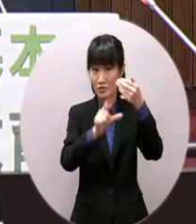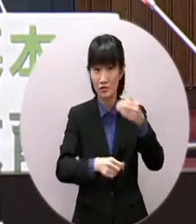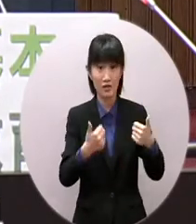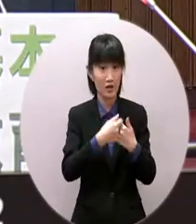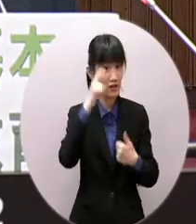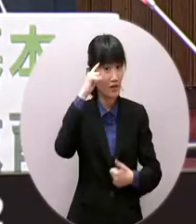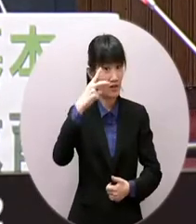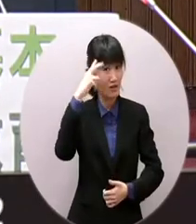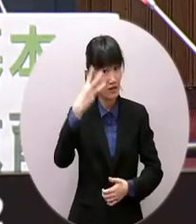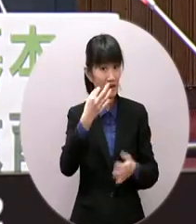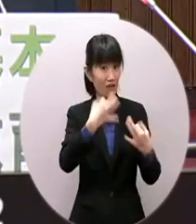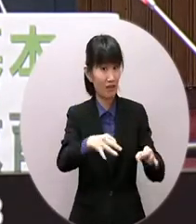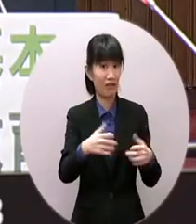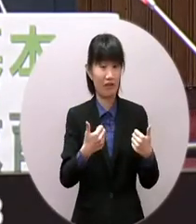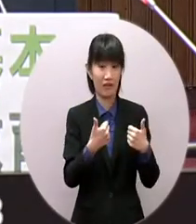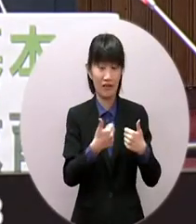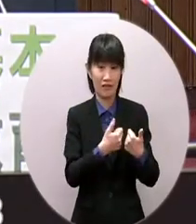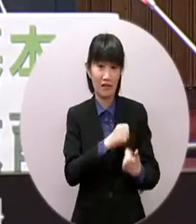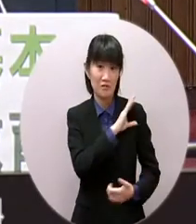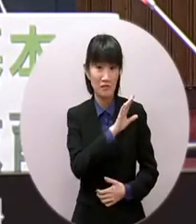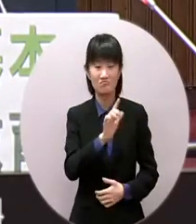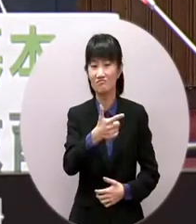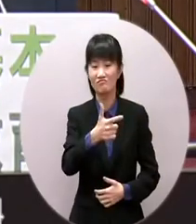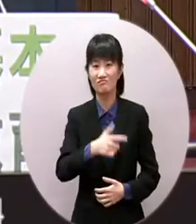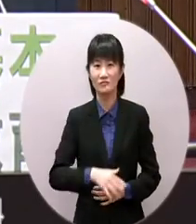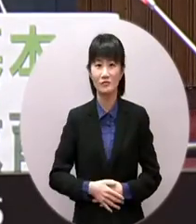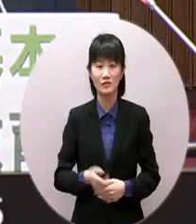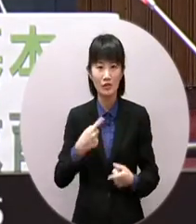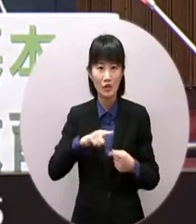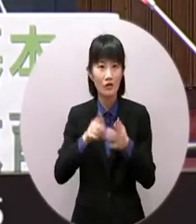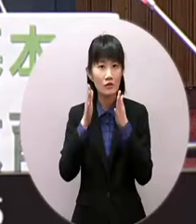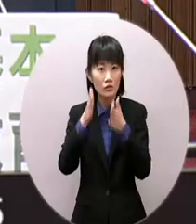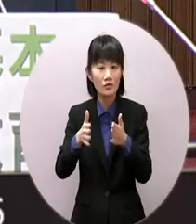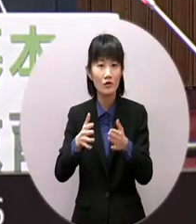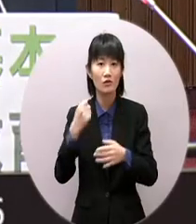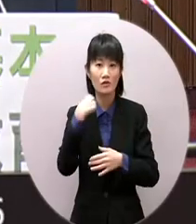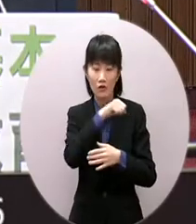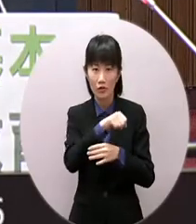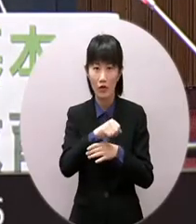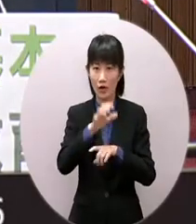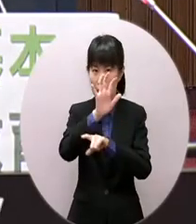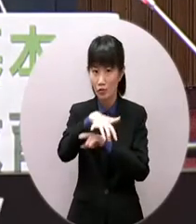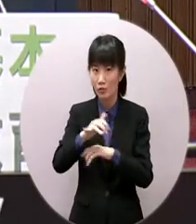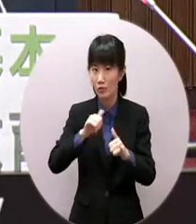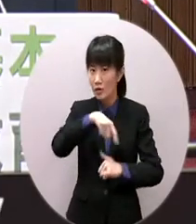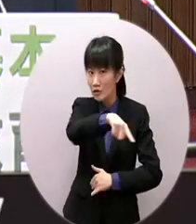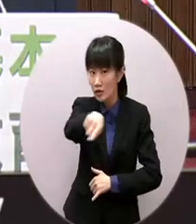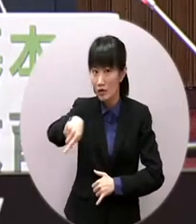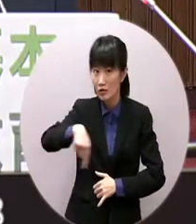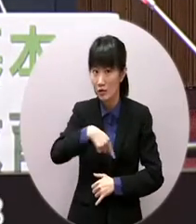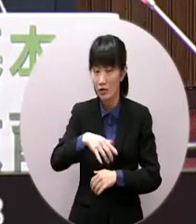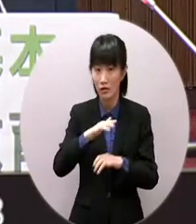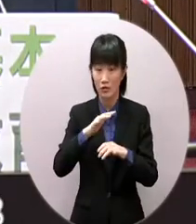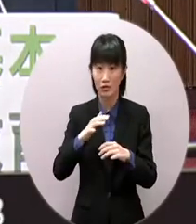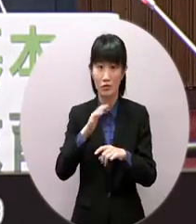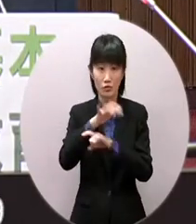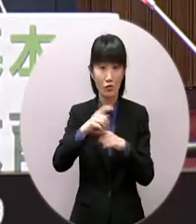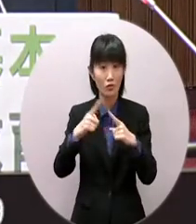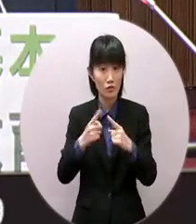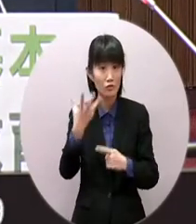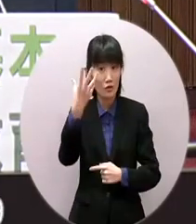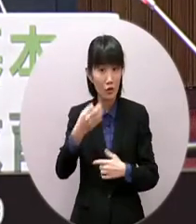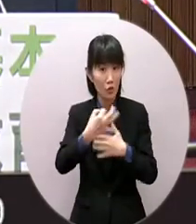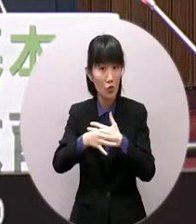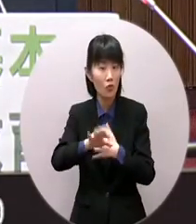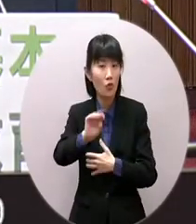天或三天的会议，它应该现在持续，就应该针对台湾的务农的属性，还有农业人口的断层，还